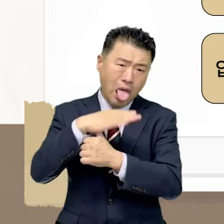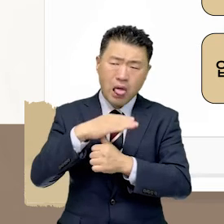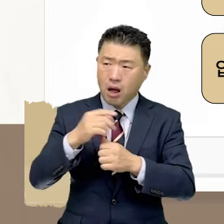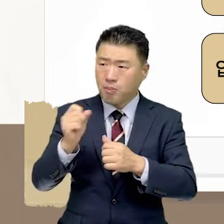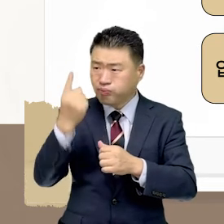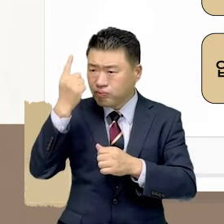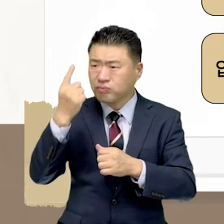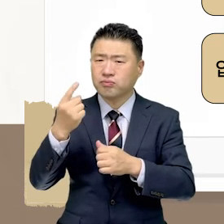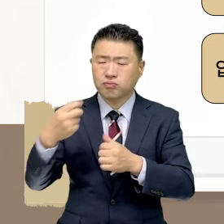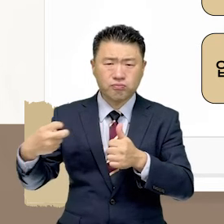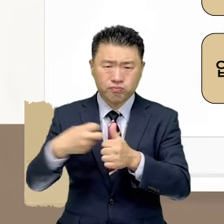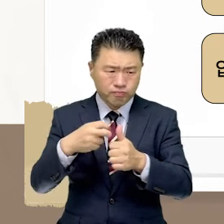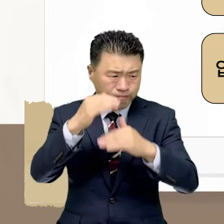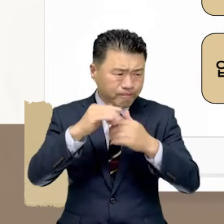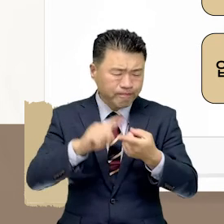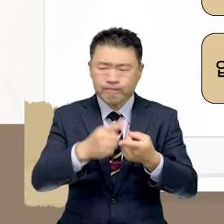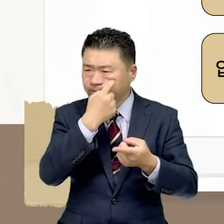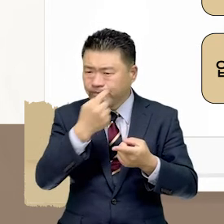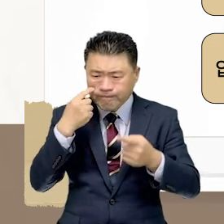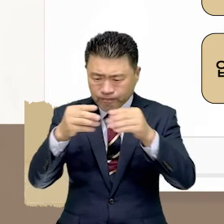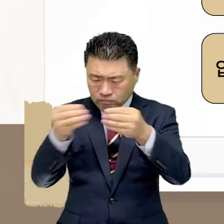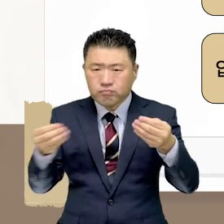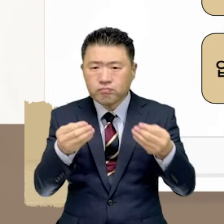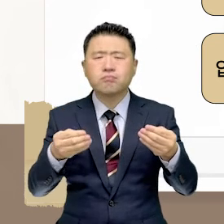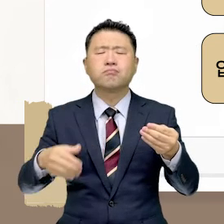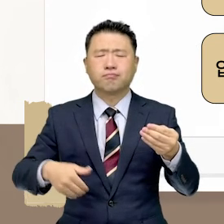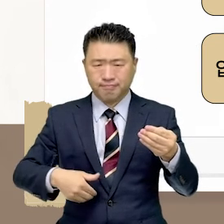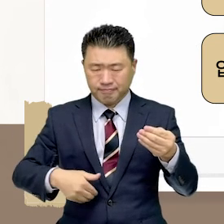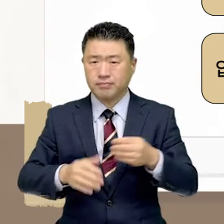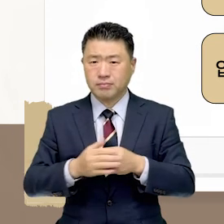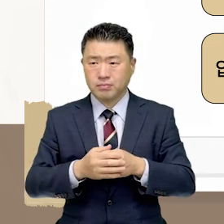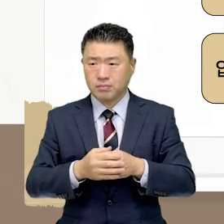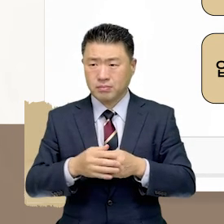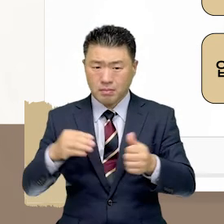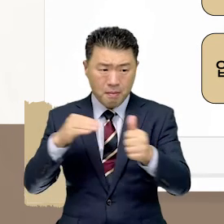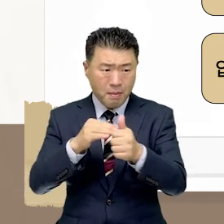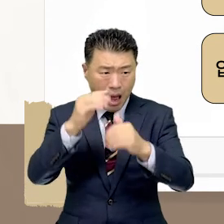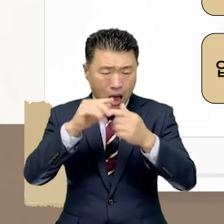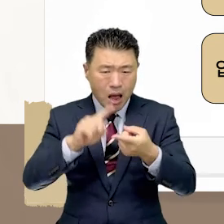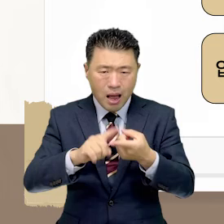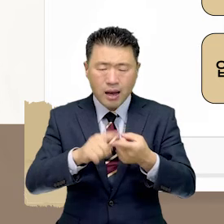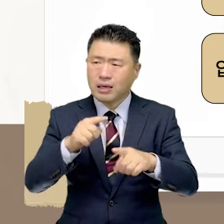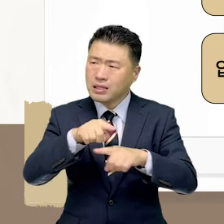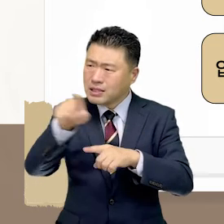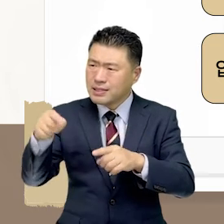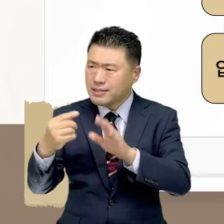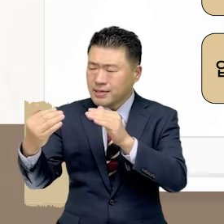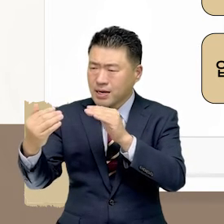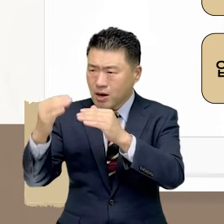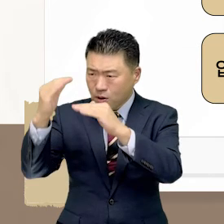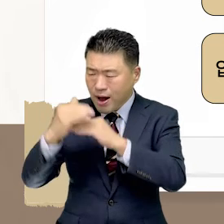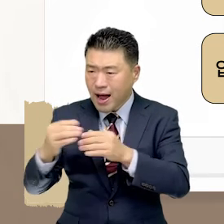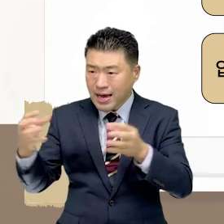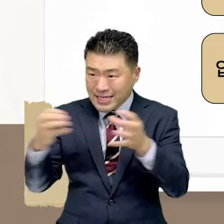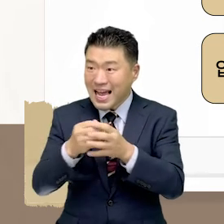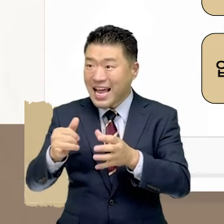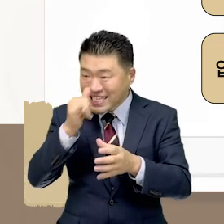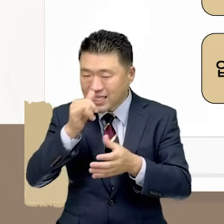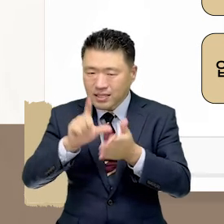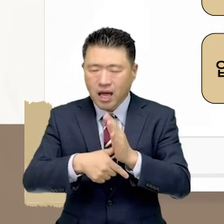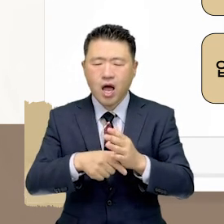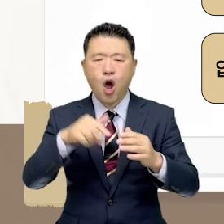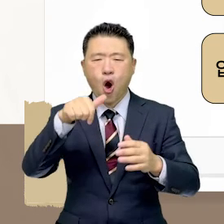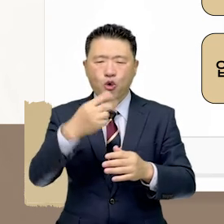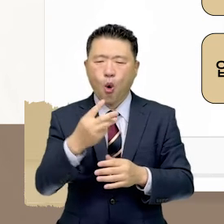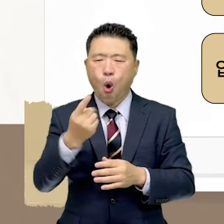재해 발생 신고서와 확인서가 별도로 필요하며 사고 발생에 제3자의 행위가 개입된 경우에만 업무상